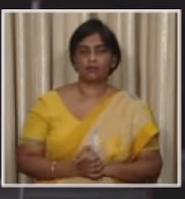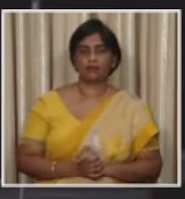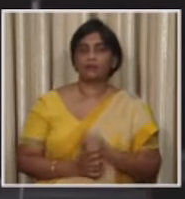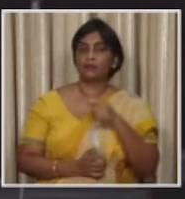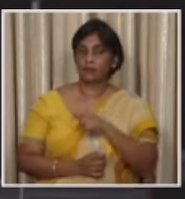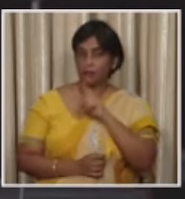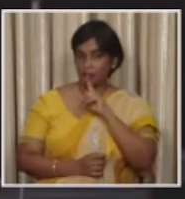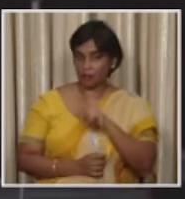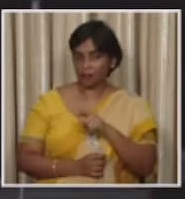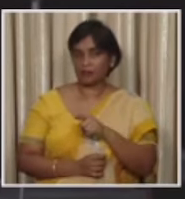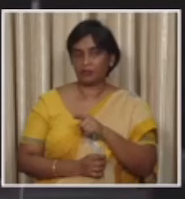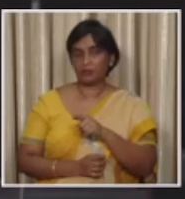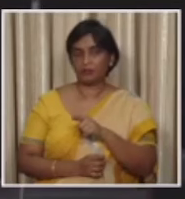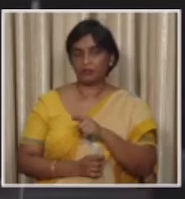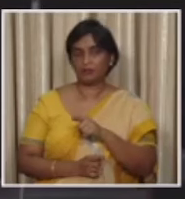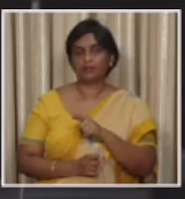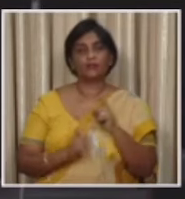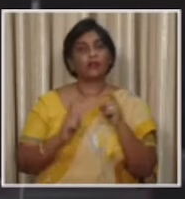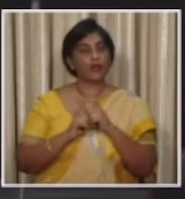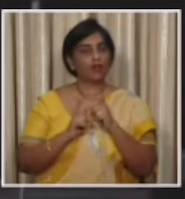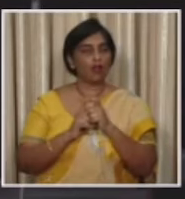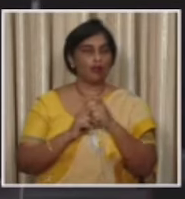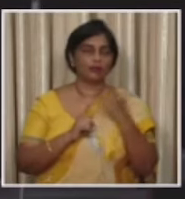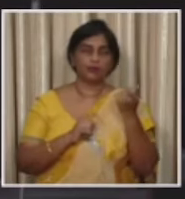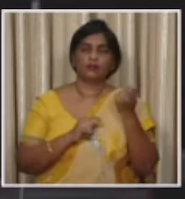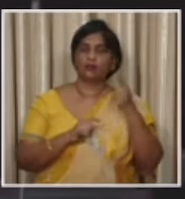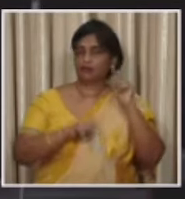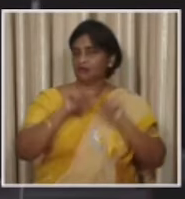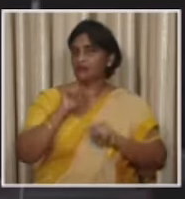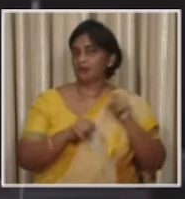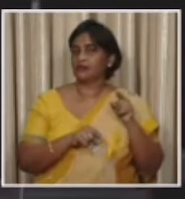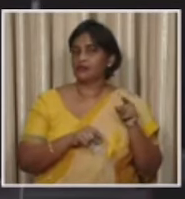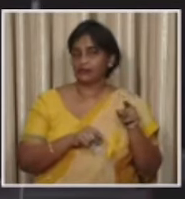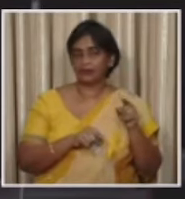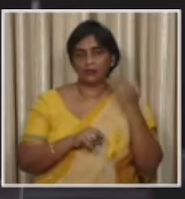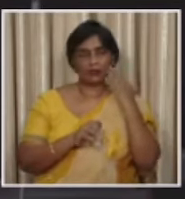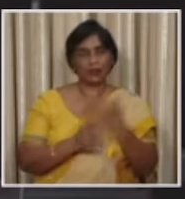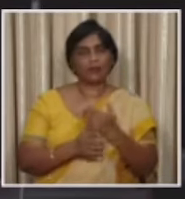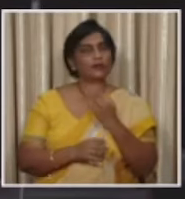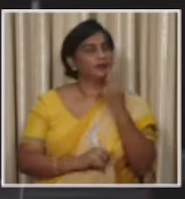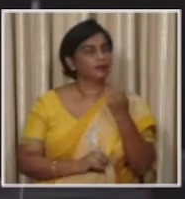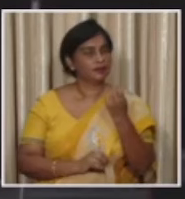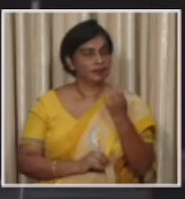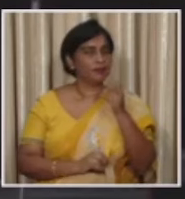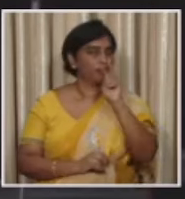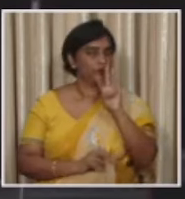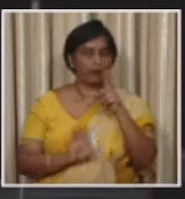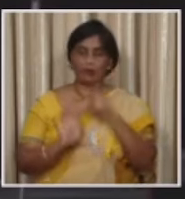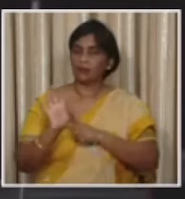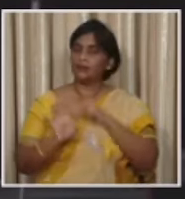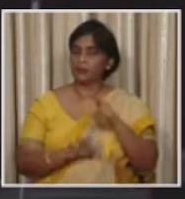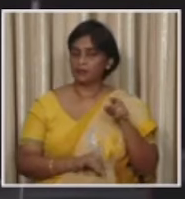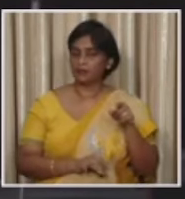ඒ කියන්නේ ඒක එක්ස්චේන්ජ් ඩොලර් රේට් එකට ගත්තොත් එක්ස්චේන්ජ් රේට් එක දිහා බැලුවොත් 2023 අවුරුද්දේ